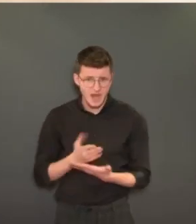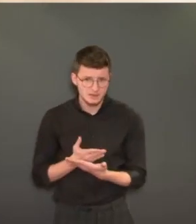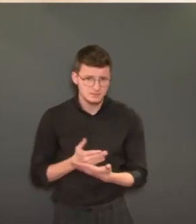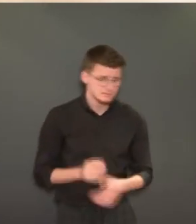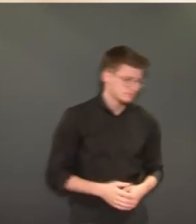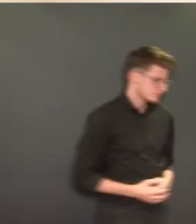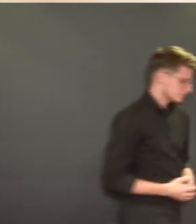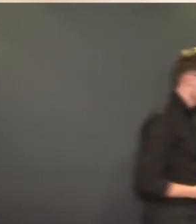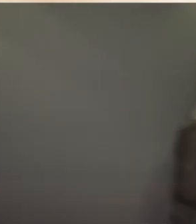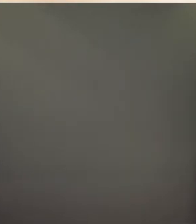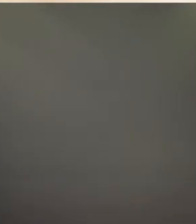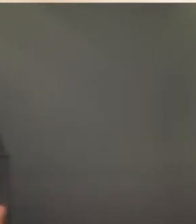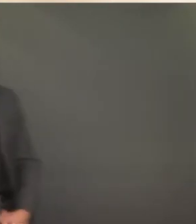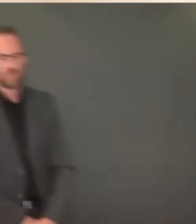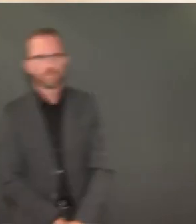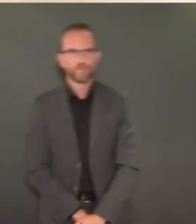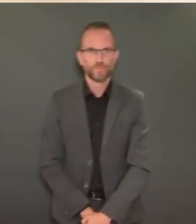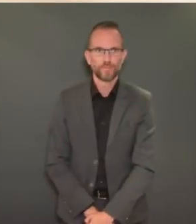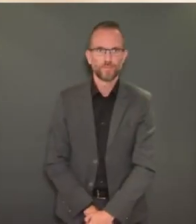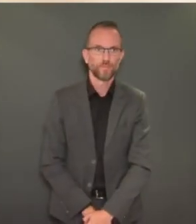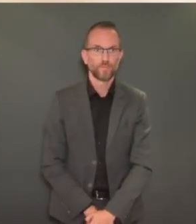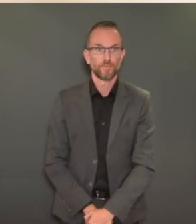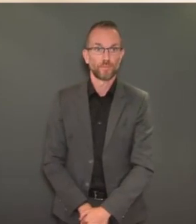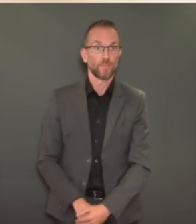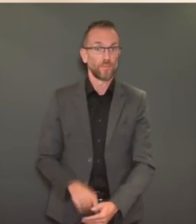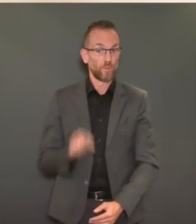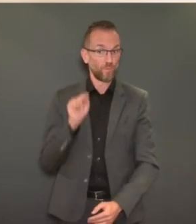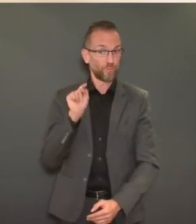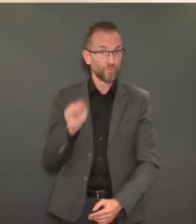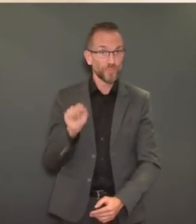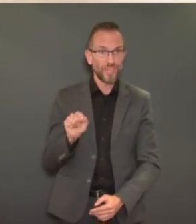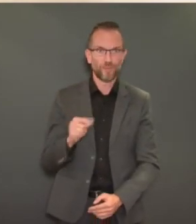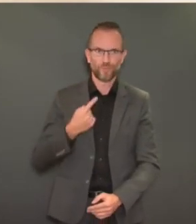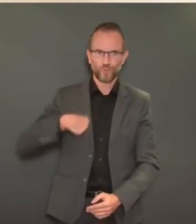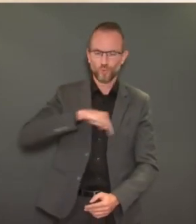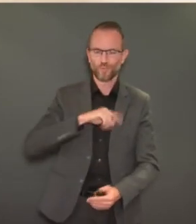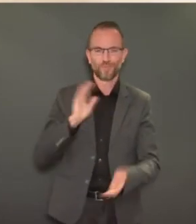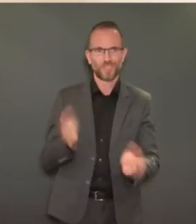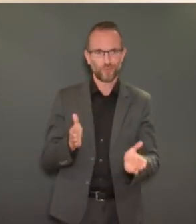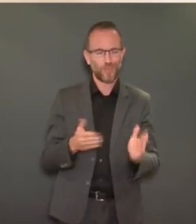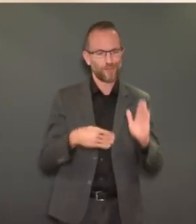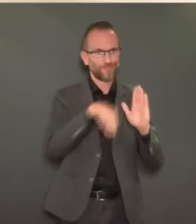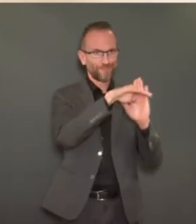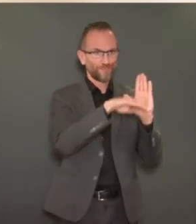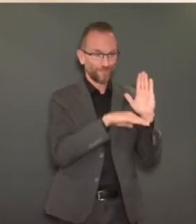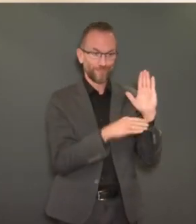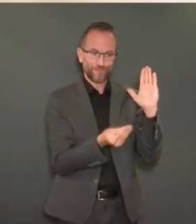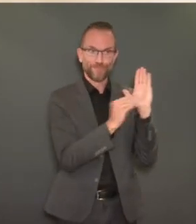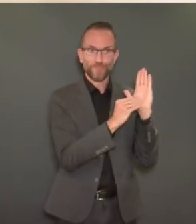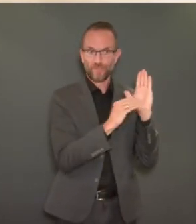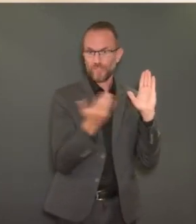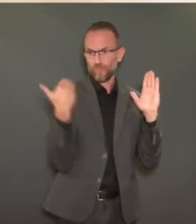pourquoi on a pris une liste de mesures qu'on a implémentées la semaine passée. On a essayé de rendre